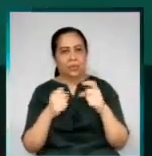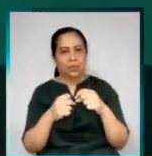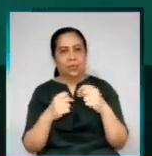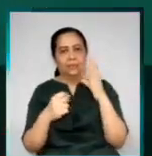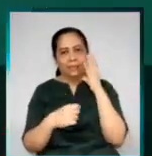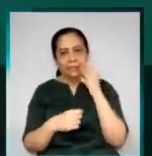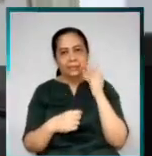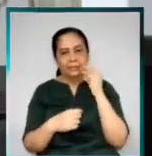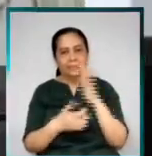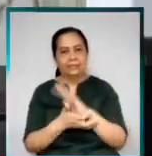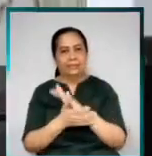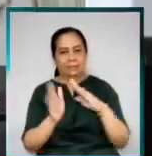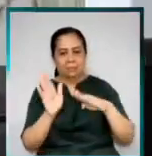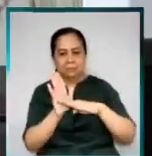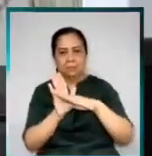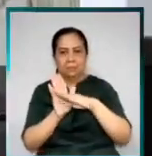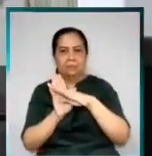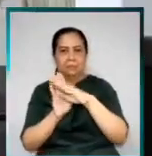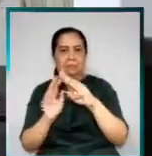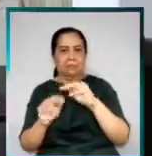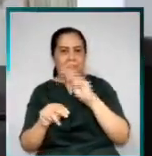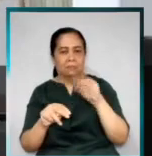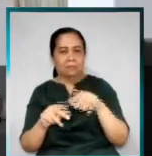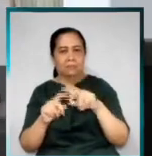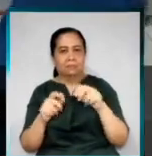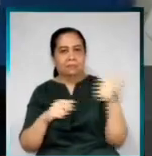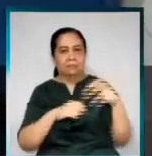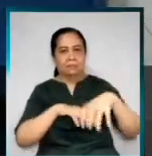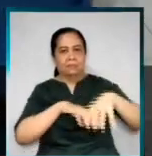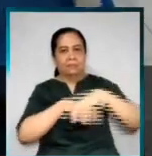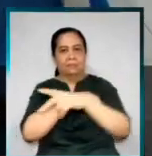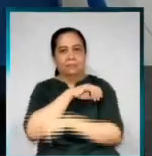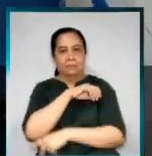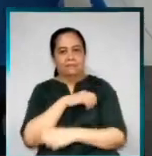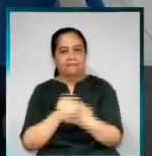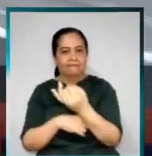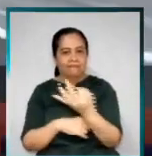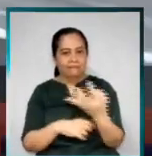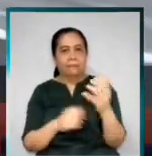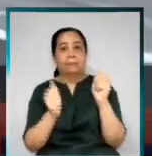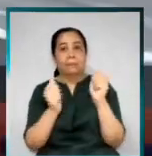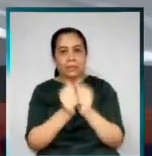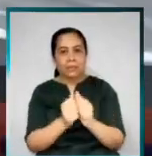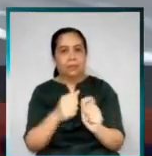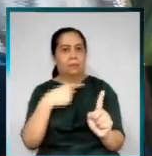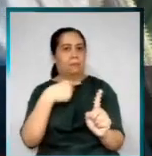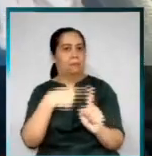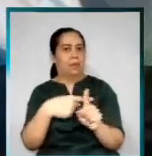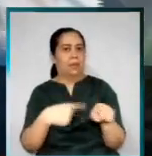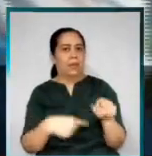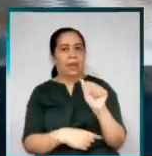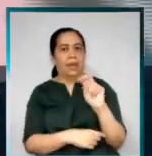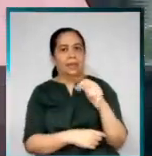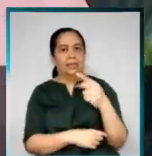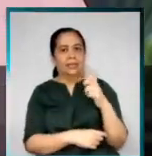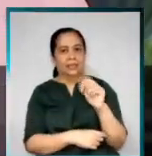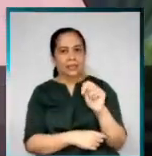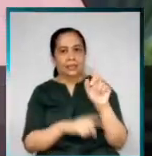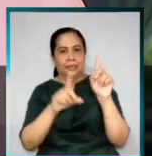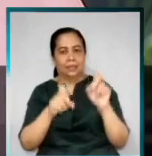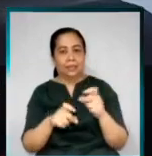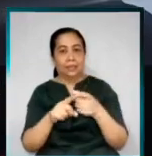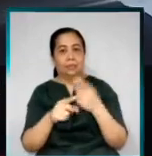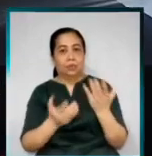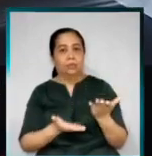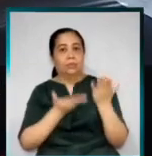surge sa Metro Manila at Karatig Probinsya, bibilangin na pati ang mga nagpo-positibo sa antigen tests batay sa rekomendasyon ng